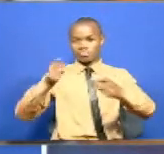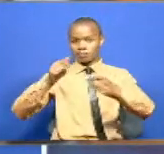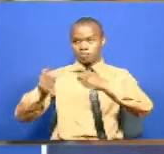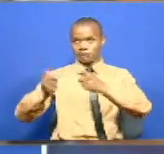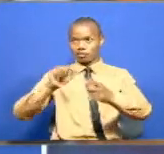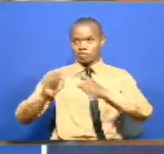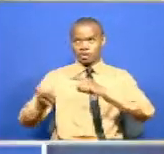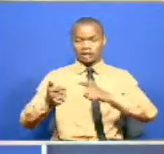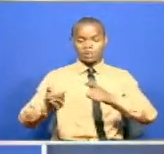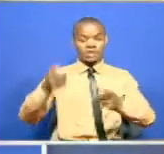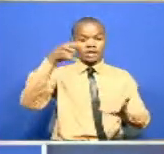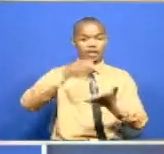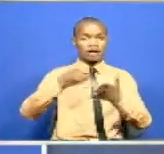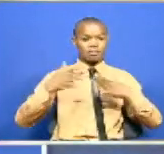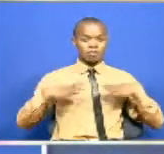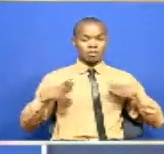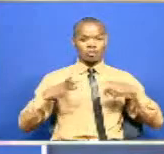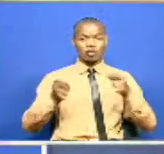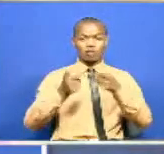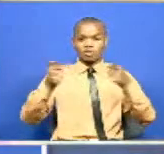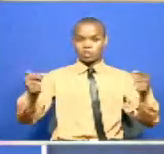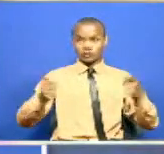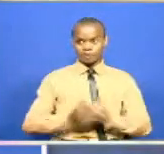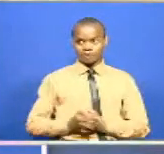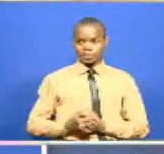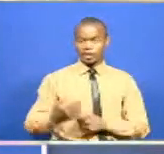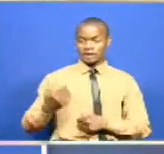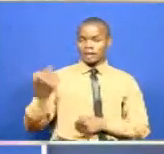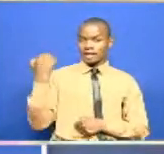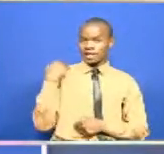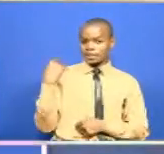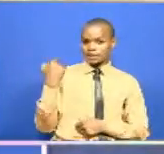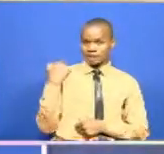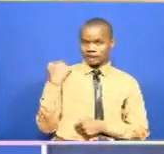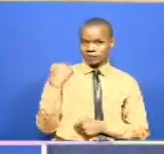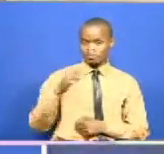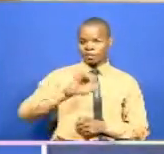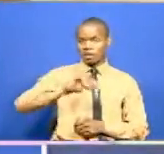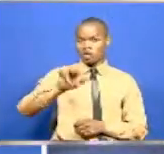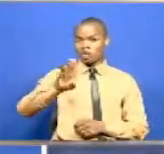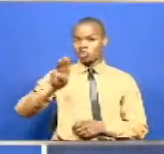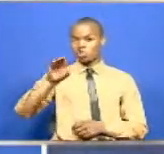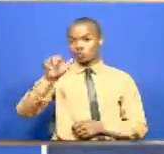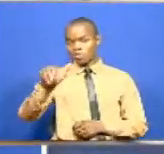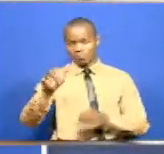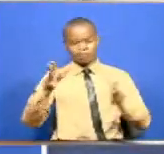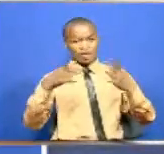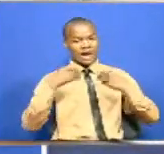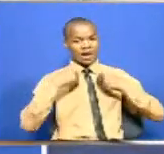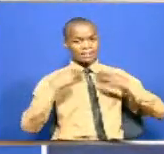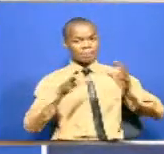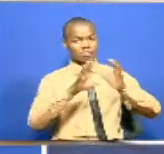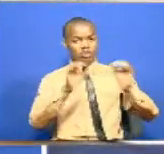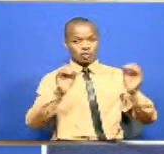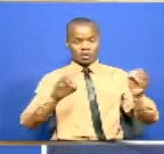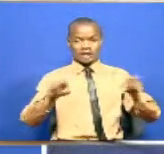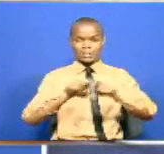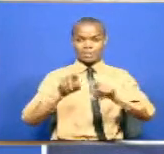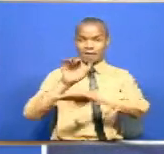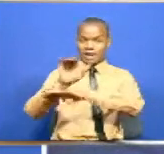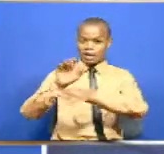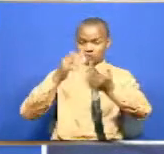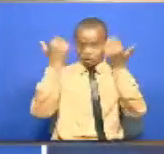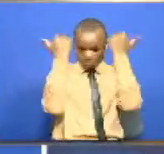miongoni mwa wafuasi wa upinzani. Hapo jana Jumwa na mshtakiwa mwenza walikanusha shtaka hilo na kuihimiza